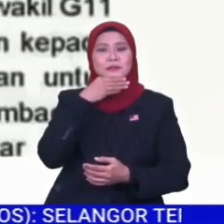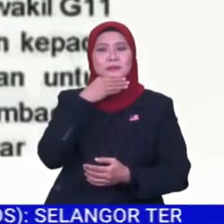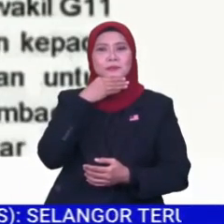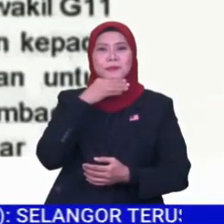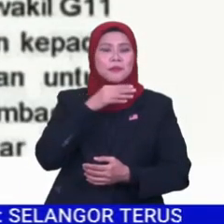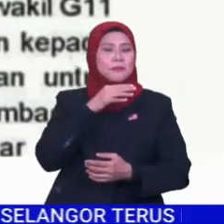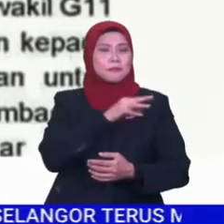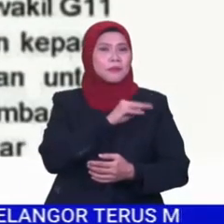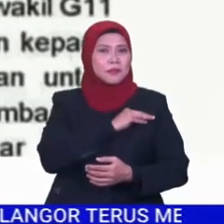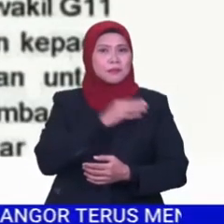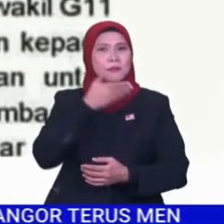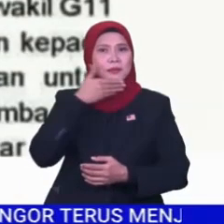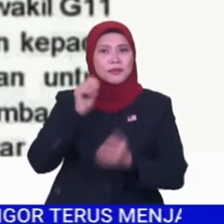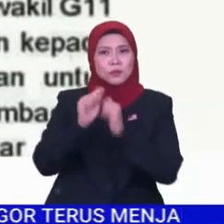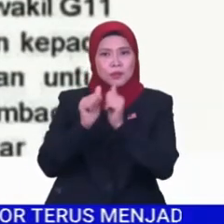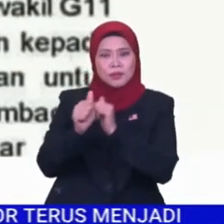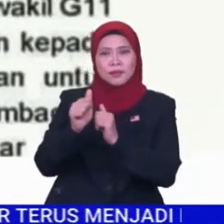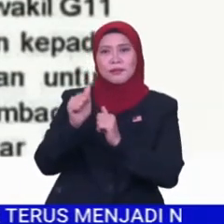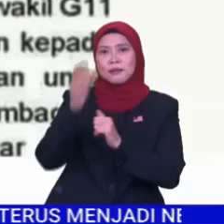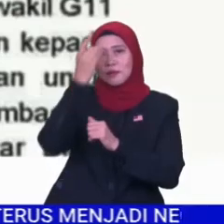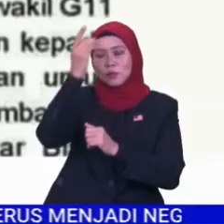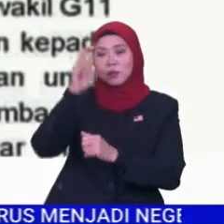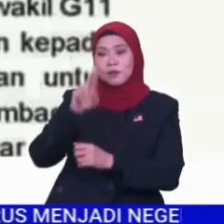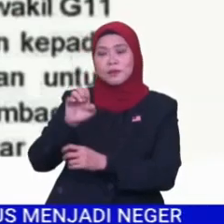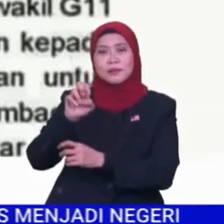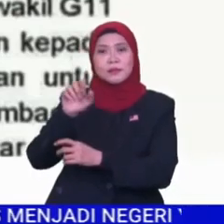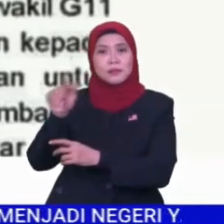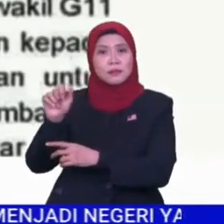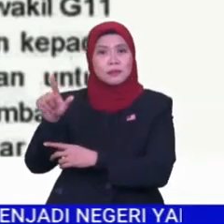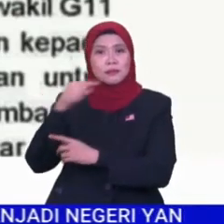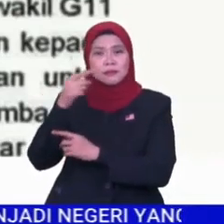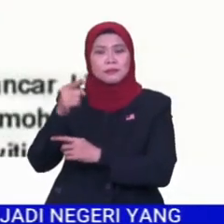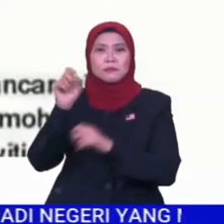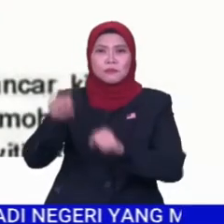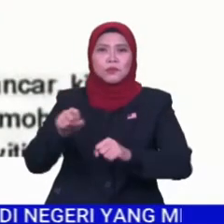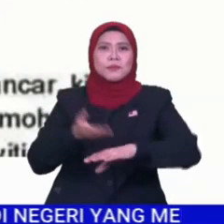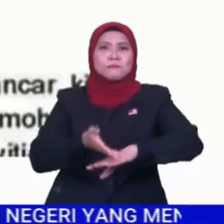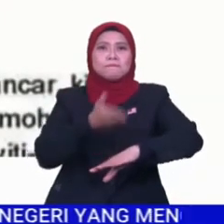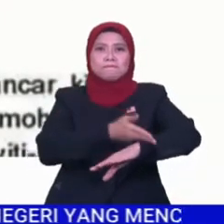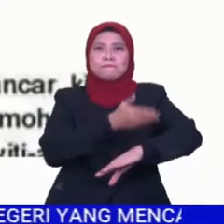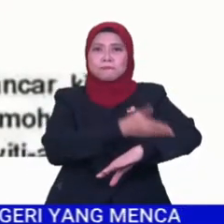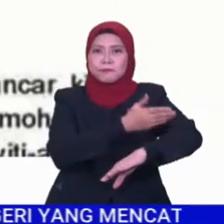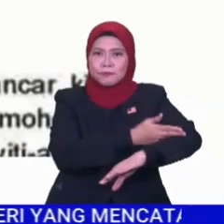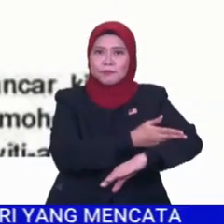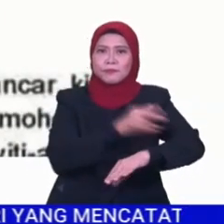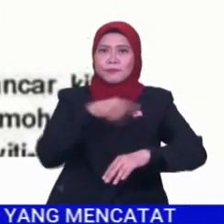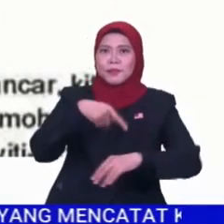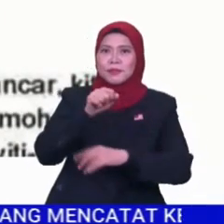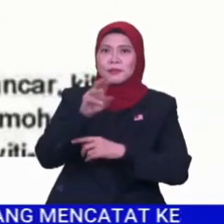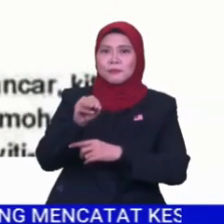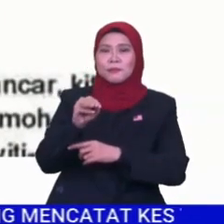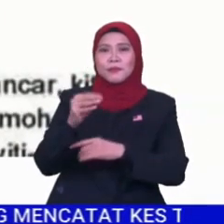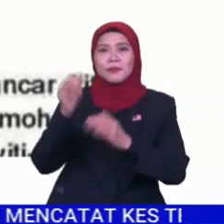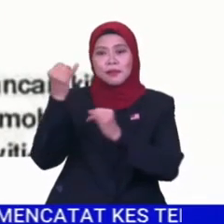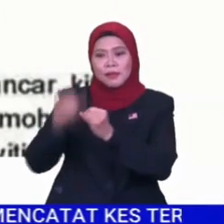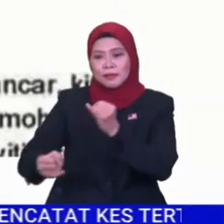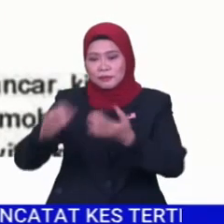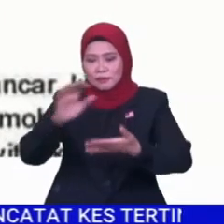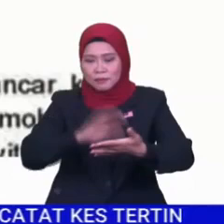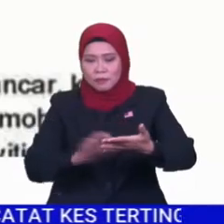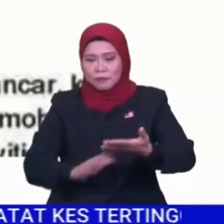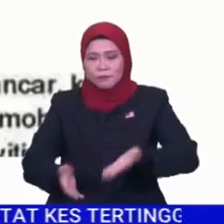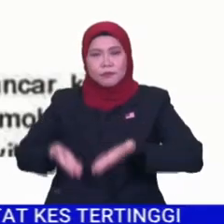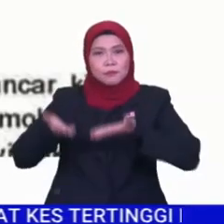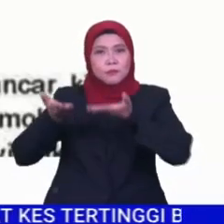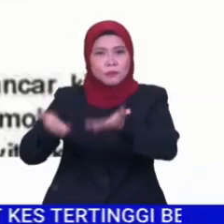American, Naina American, agar PSM dipulihkan dengan membuat penambahbaikan. Sehubungan itu, draft akhir perlembagaan